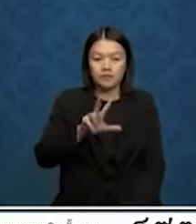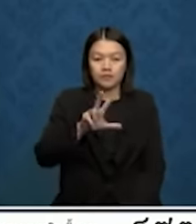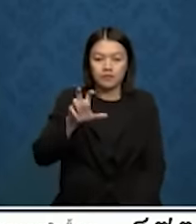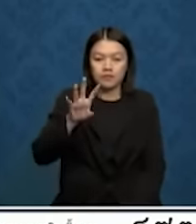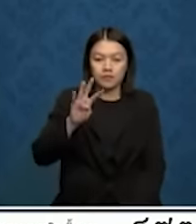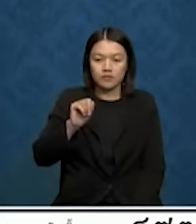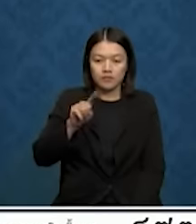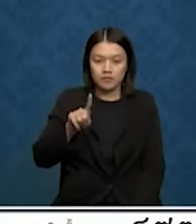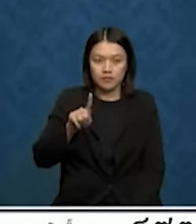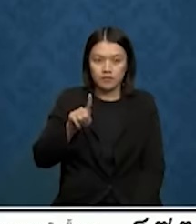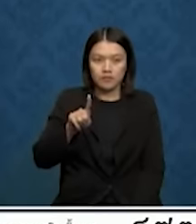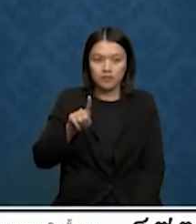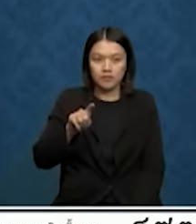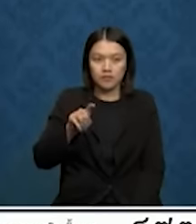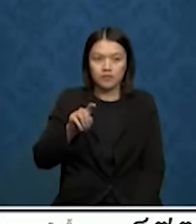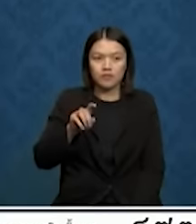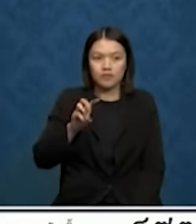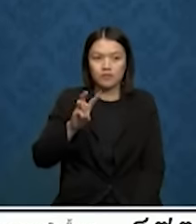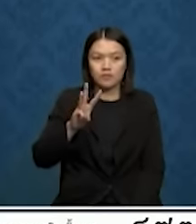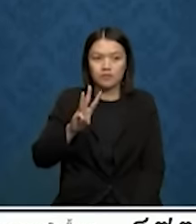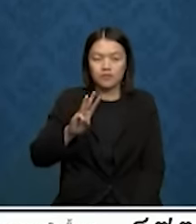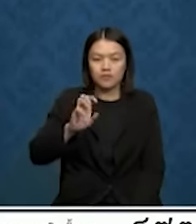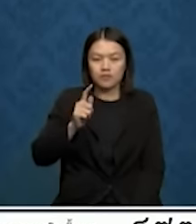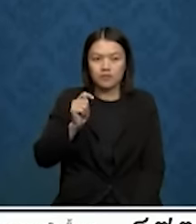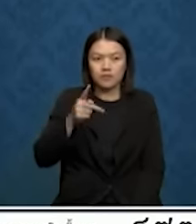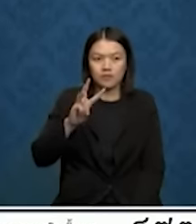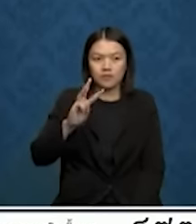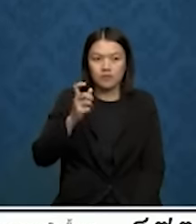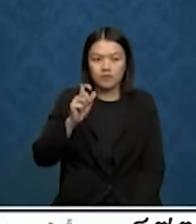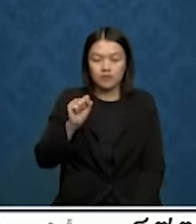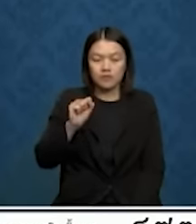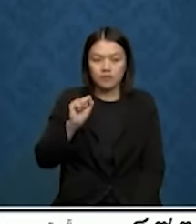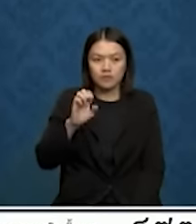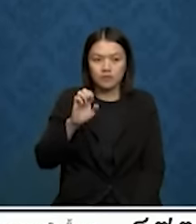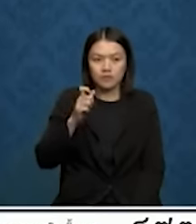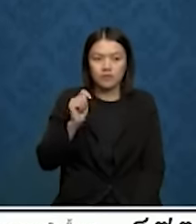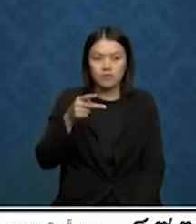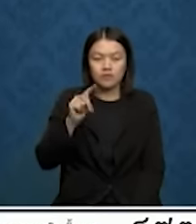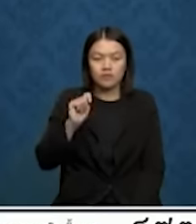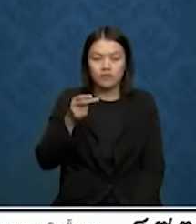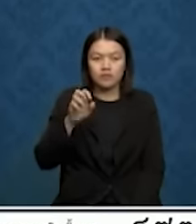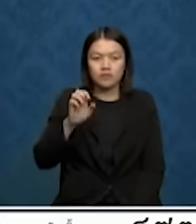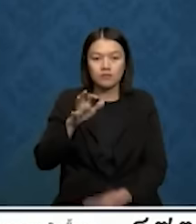341นายวิทย์วิสิทธิ์ปันสวนปลูก ไม่เห็นชอบครับ